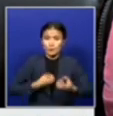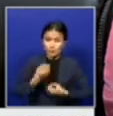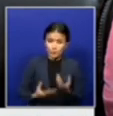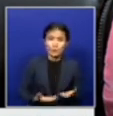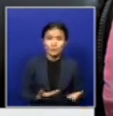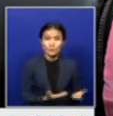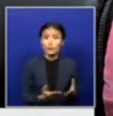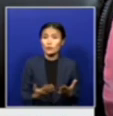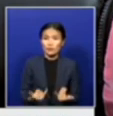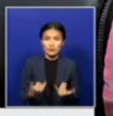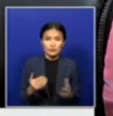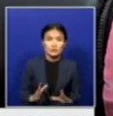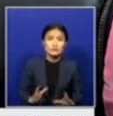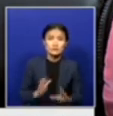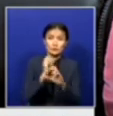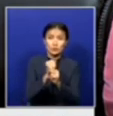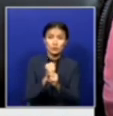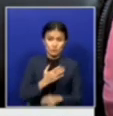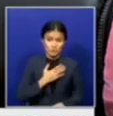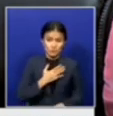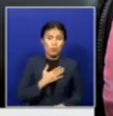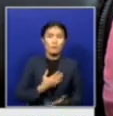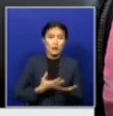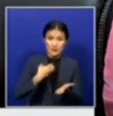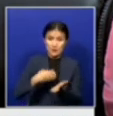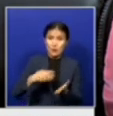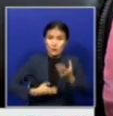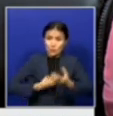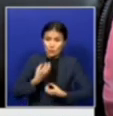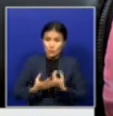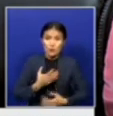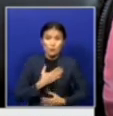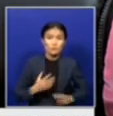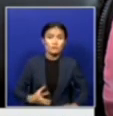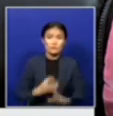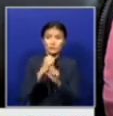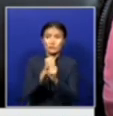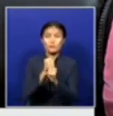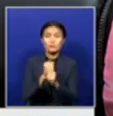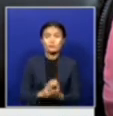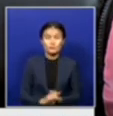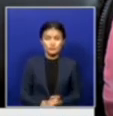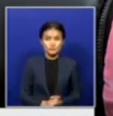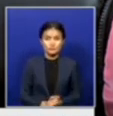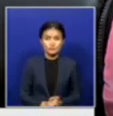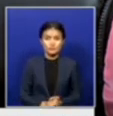รุปในช่วงของการอภิปรายของผมนะครับว่า